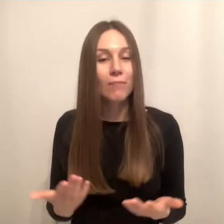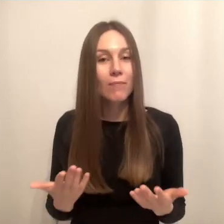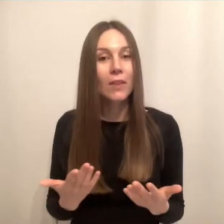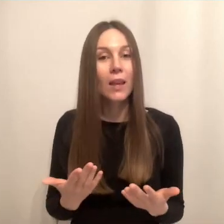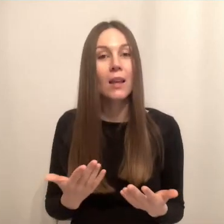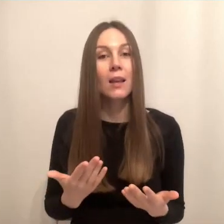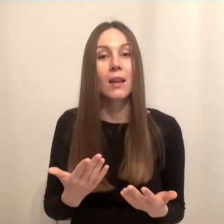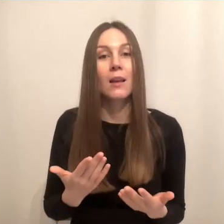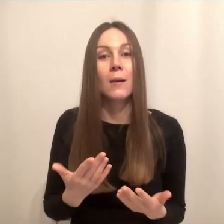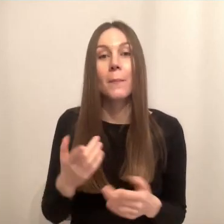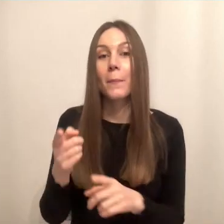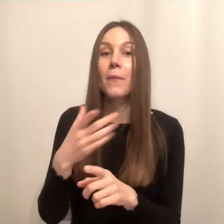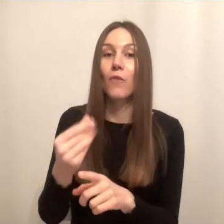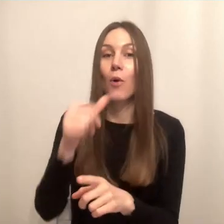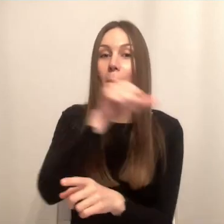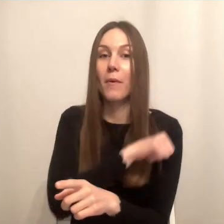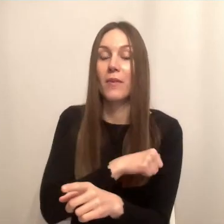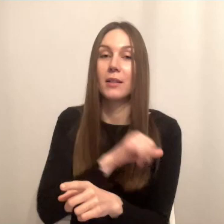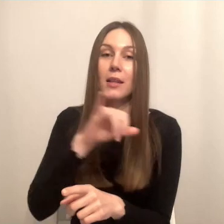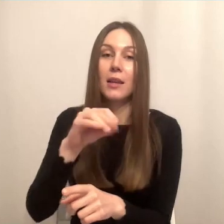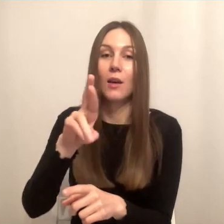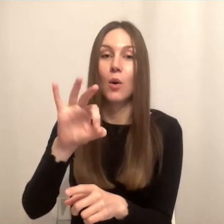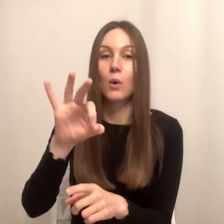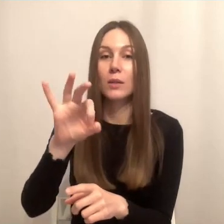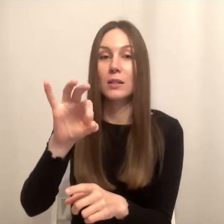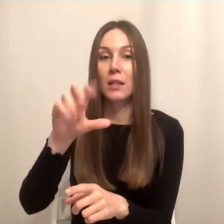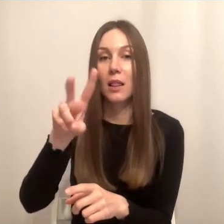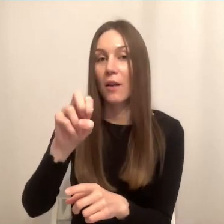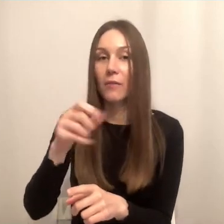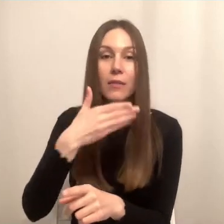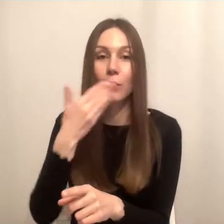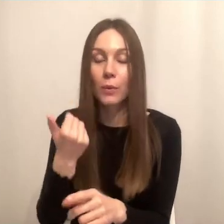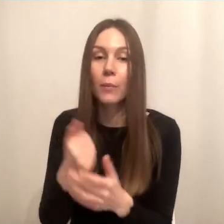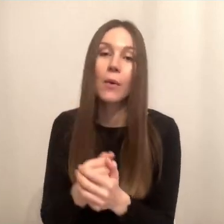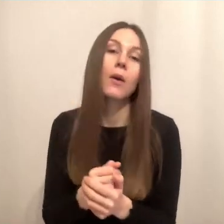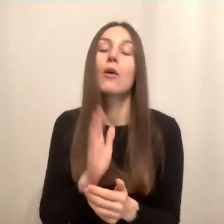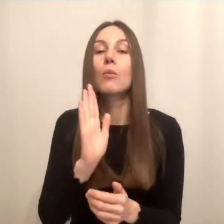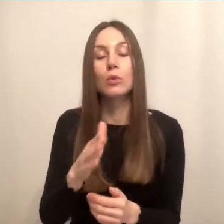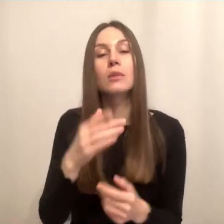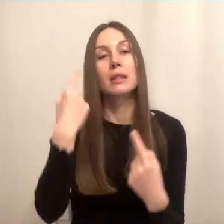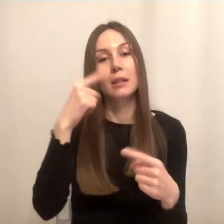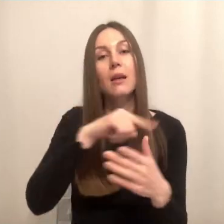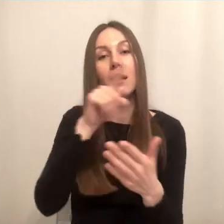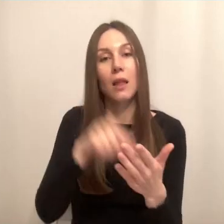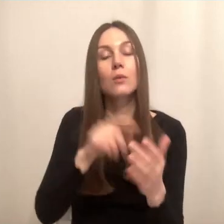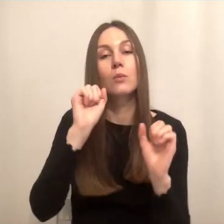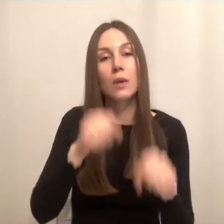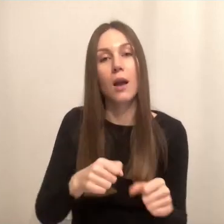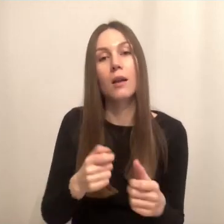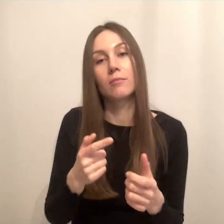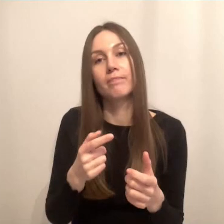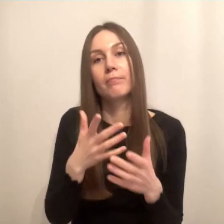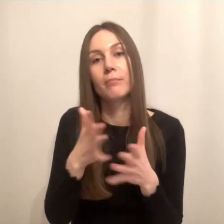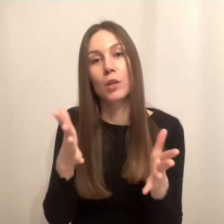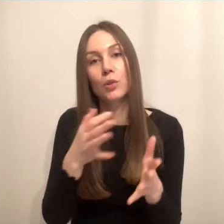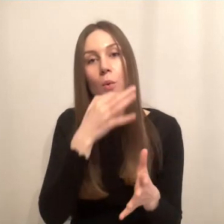esat, jūs nebuvot paminėtas, ponia Jaroslavai, tai sekančiam rate turėsit galimybę plačiau pakomentuoti savo poziciją